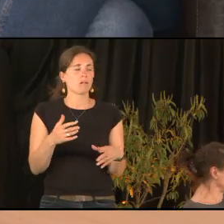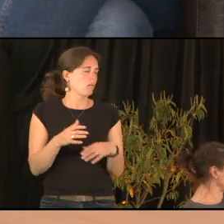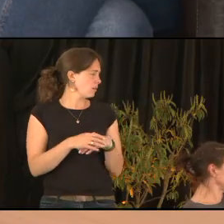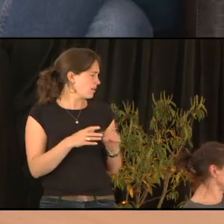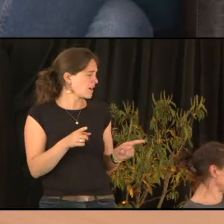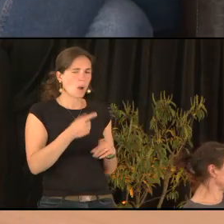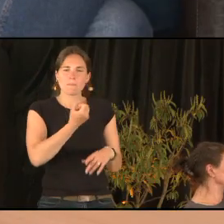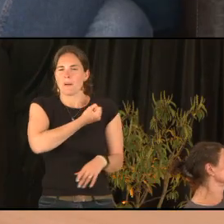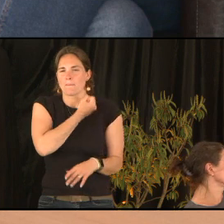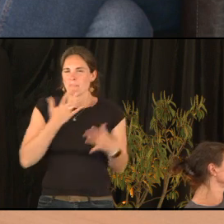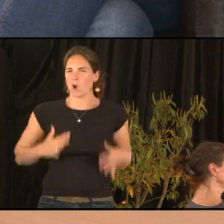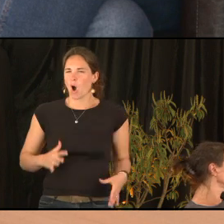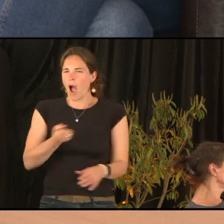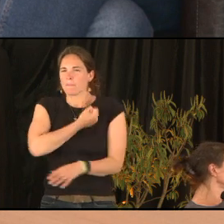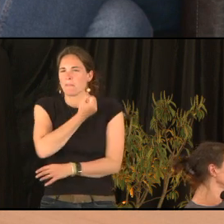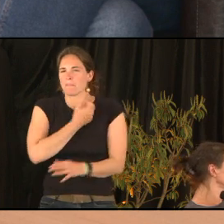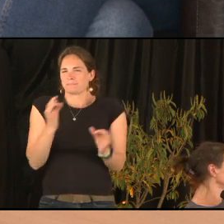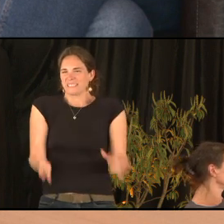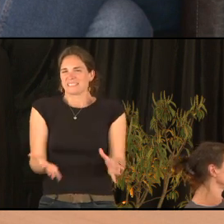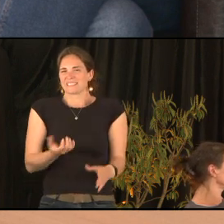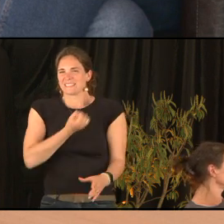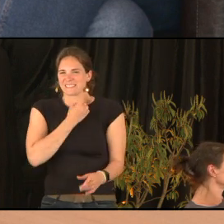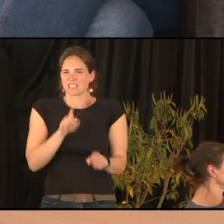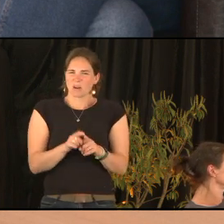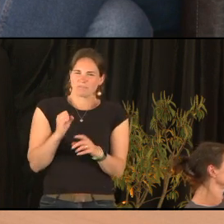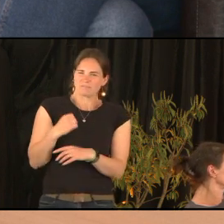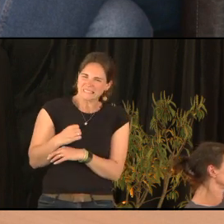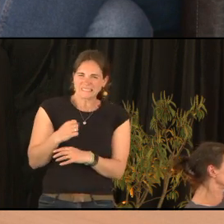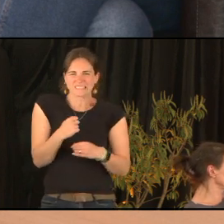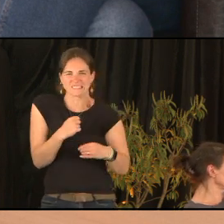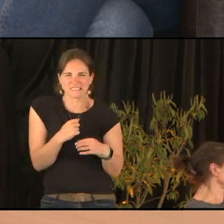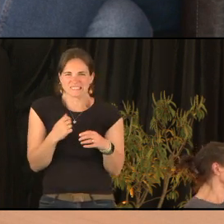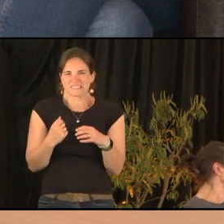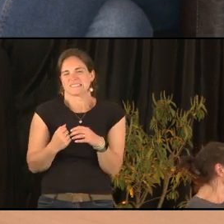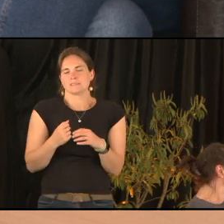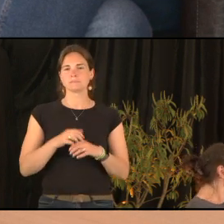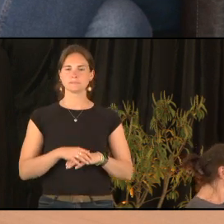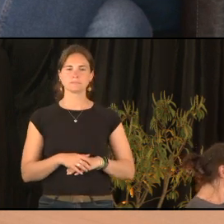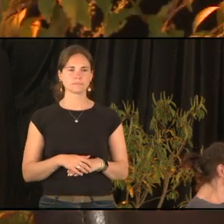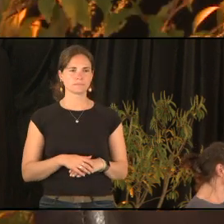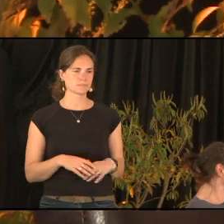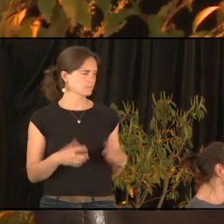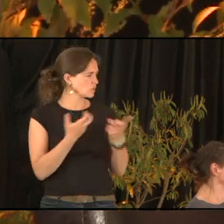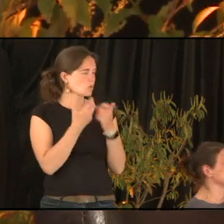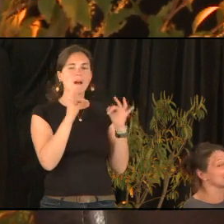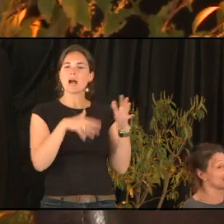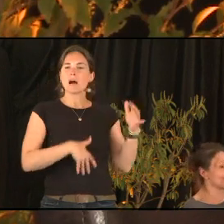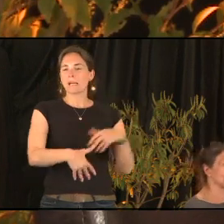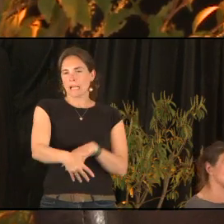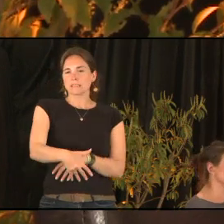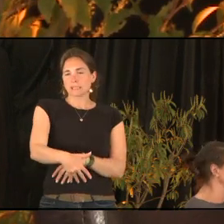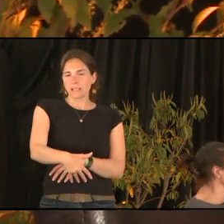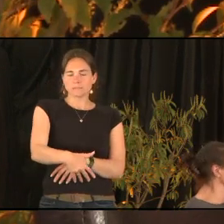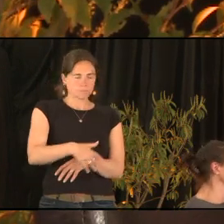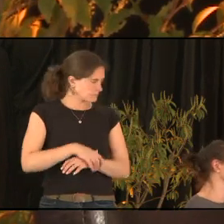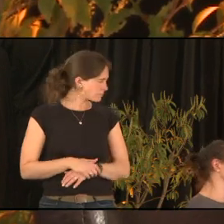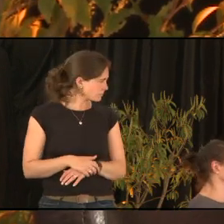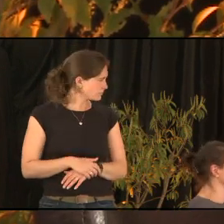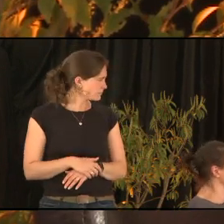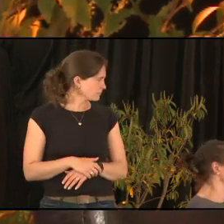un peu le patois de l'endroit et un accent. Et voilà, ce qui fait un peu le grand écart